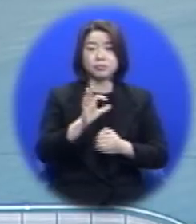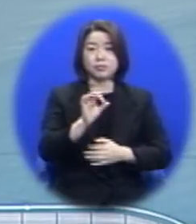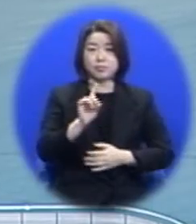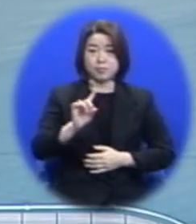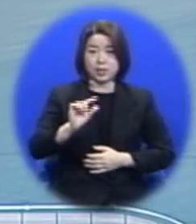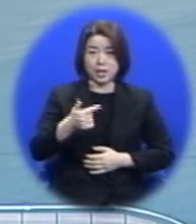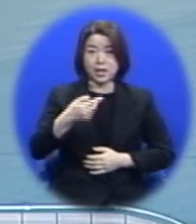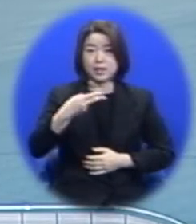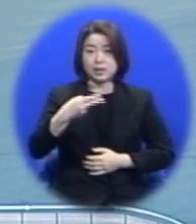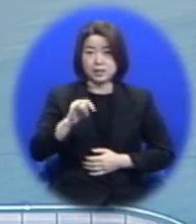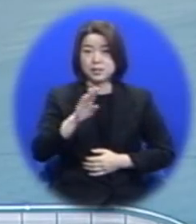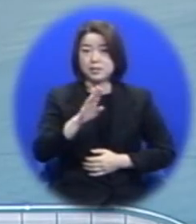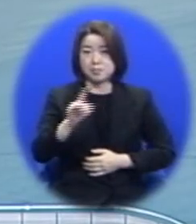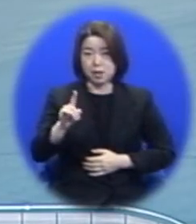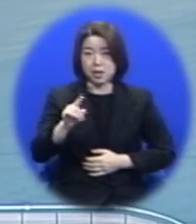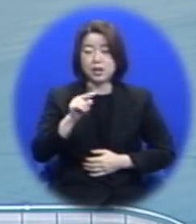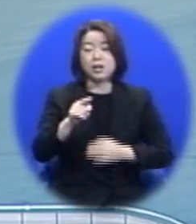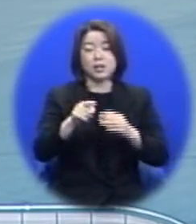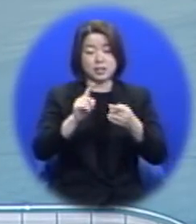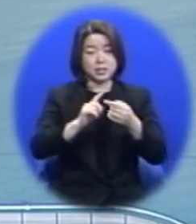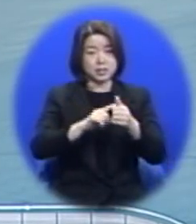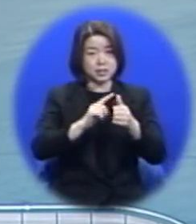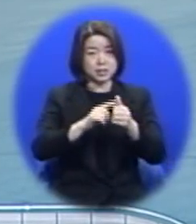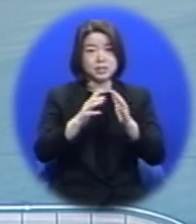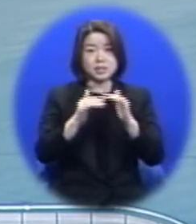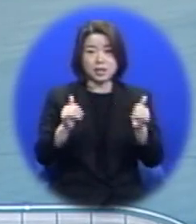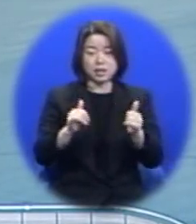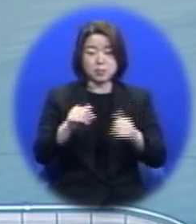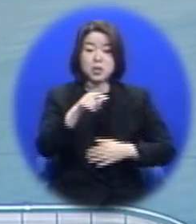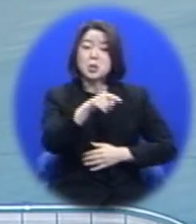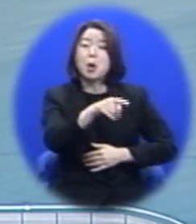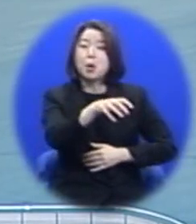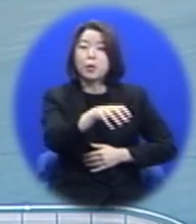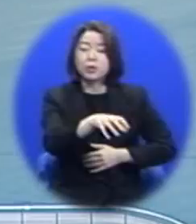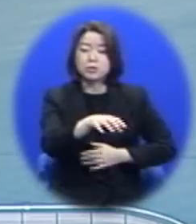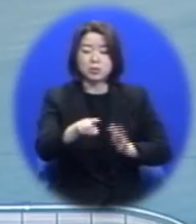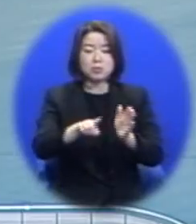안디바라고 하는 사람이 거기서 순교를 합니다. 그때